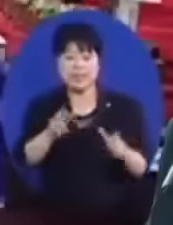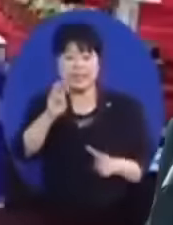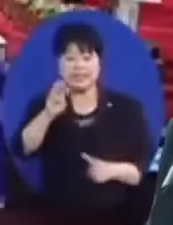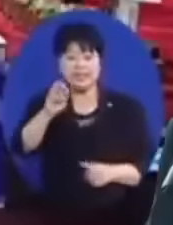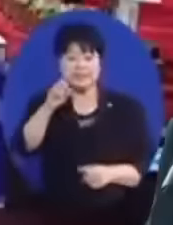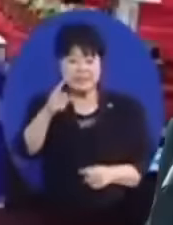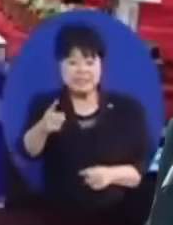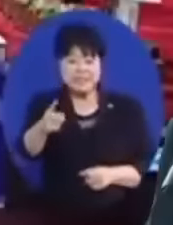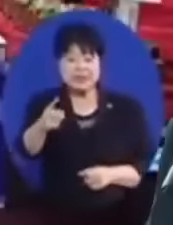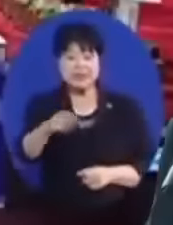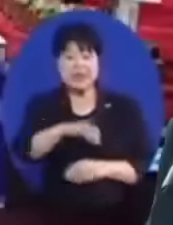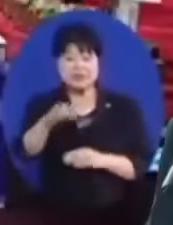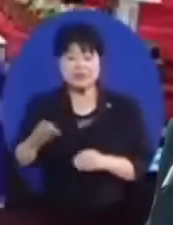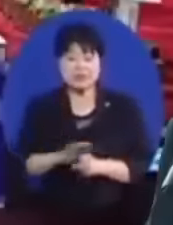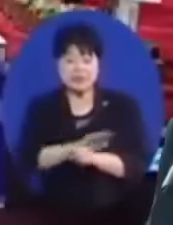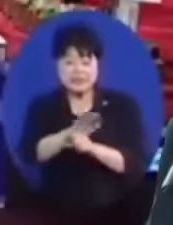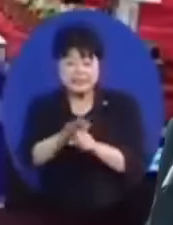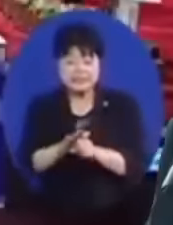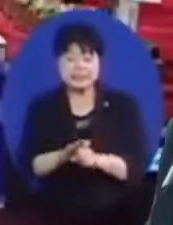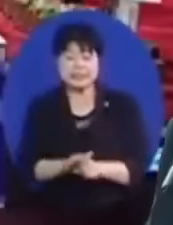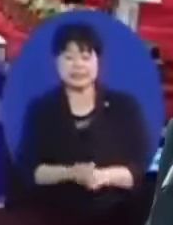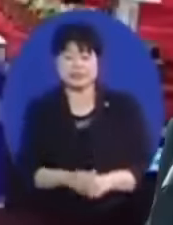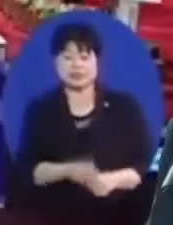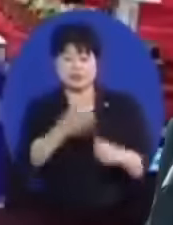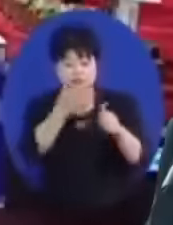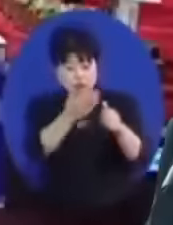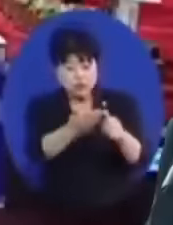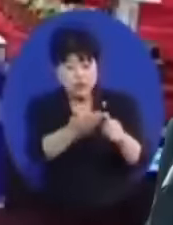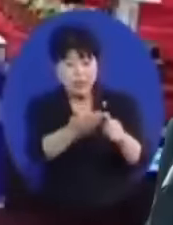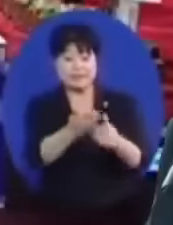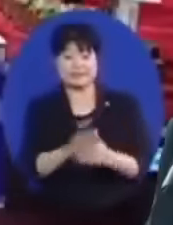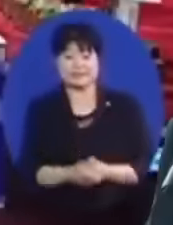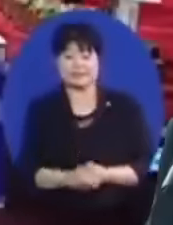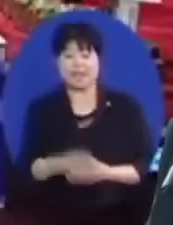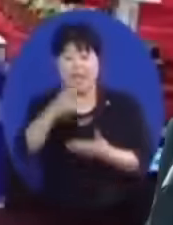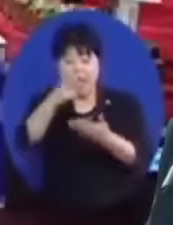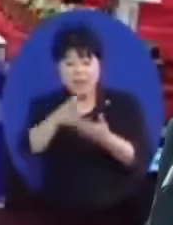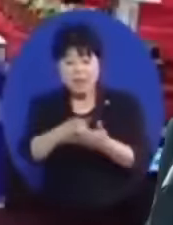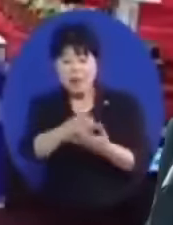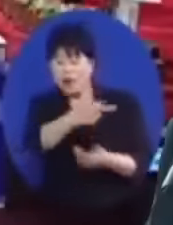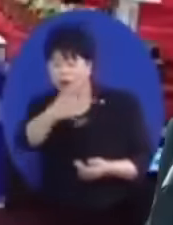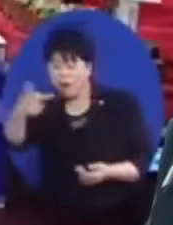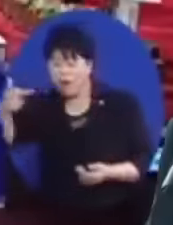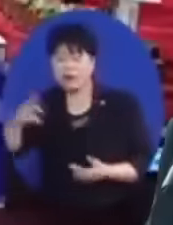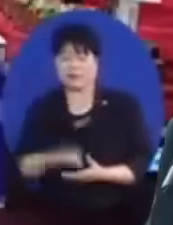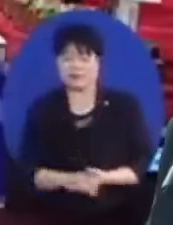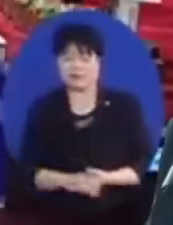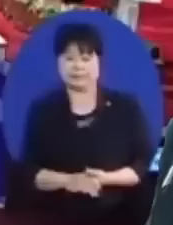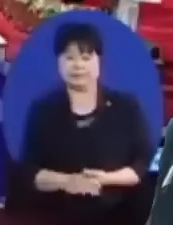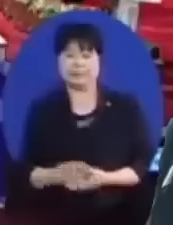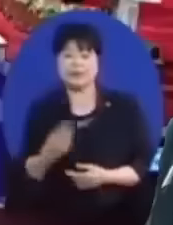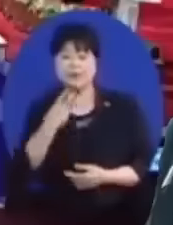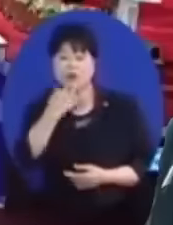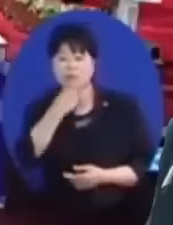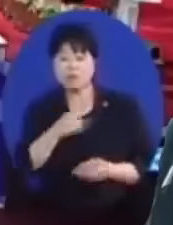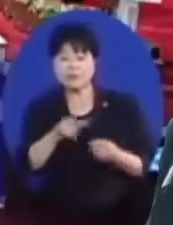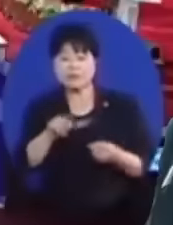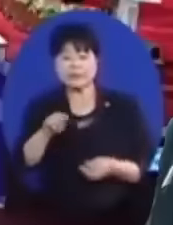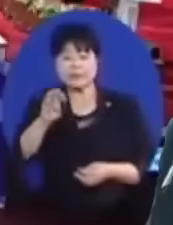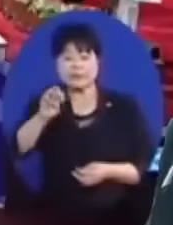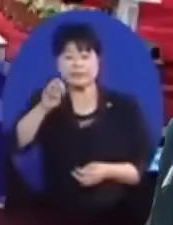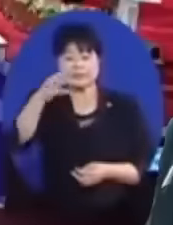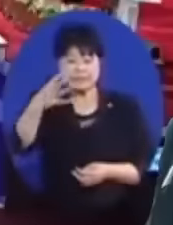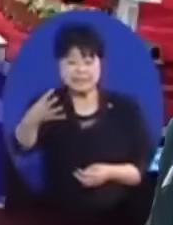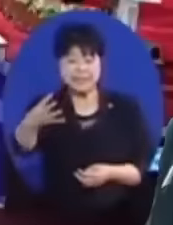내 이웃을 내 자신과 같이 사랑하라 하신 것이라. 이보다 더 큰 계명이 없느니라. 요한복음 13장 34절로